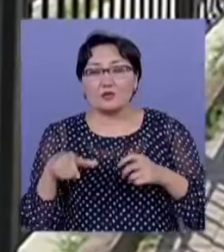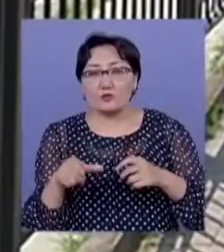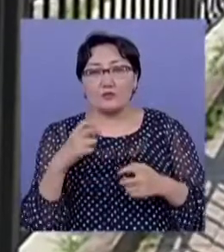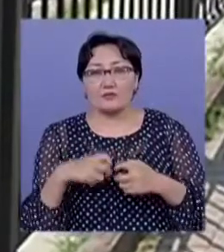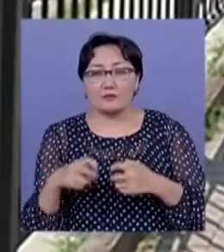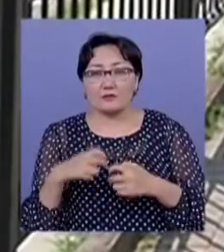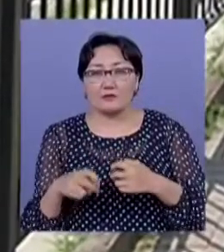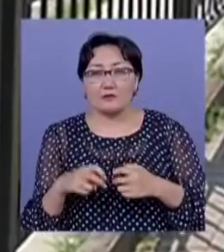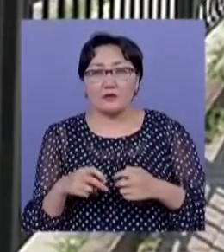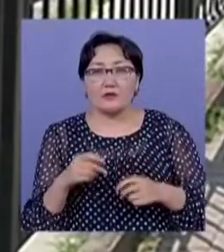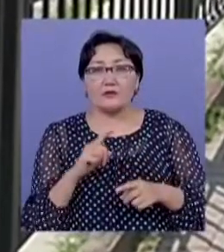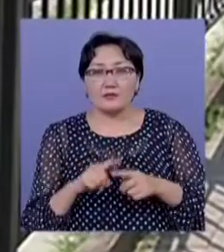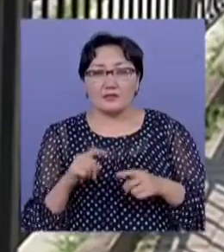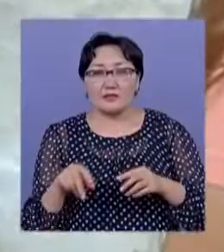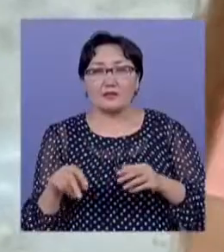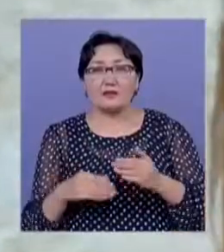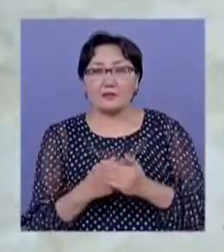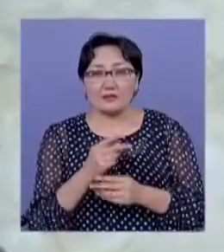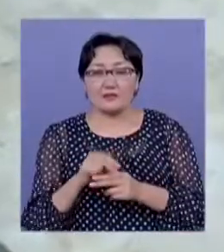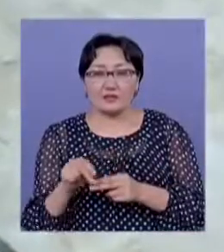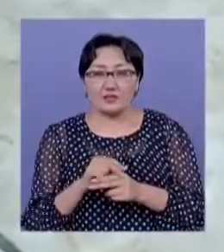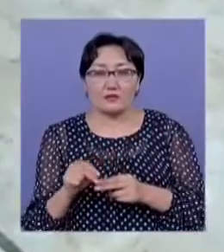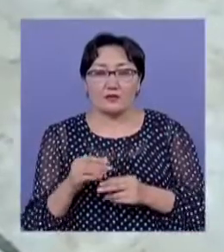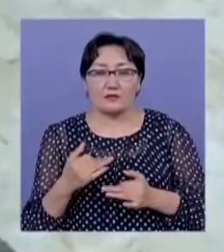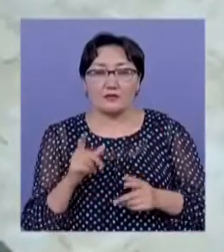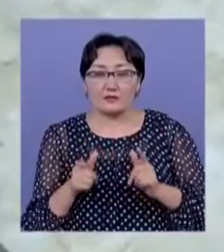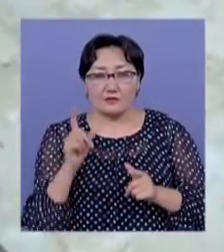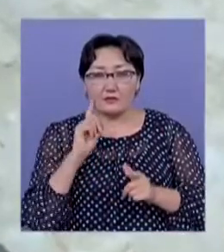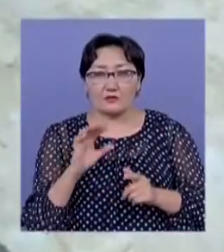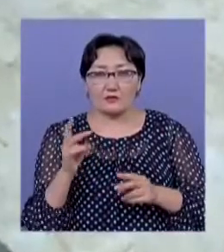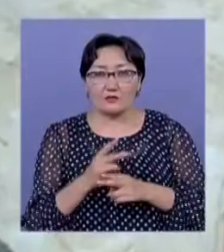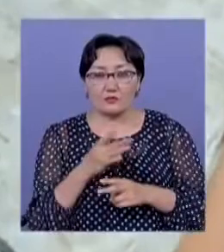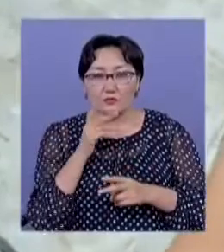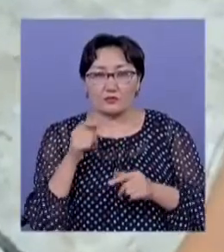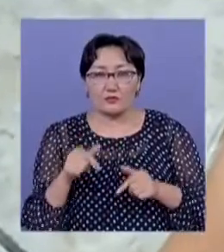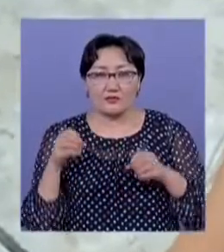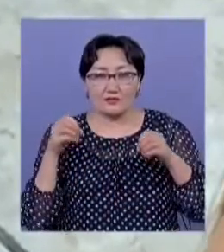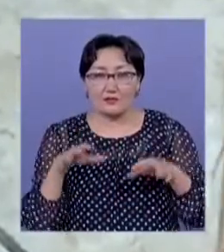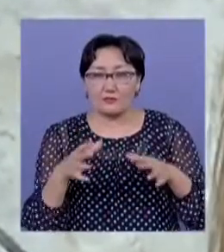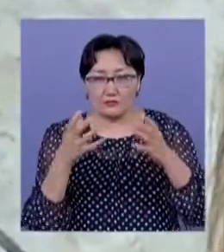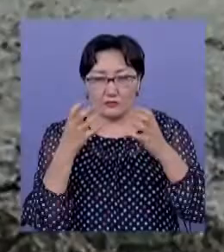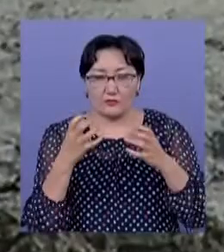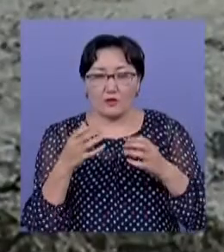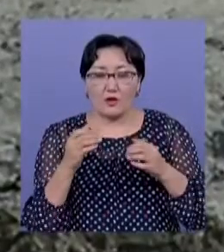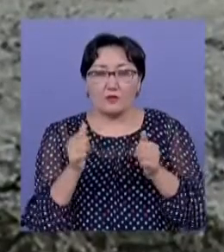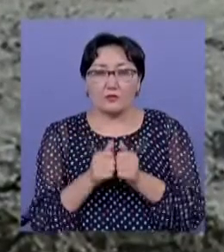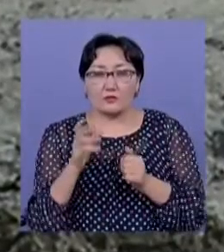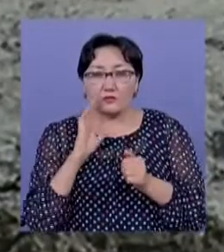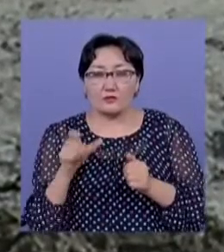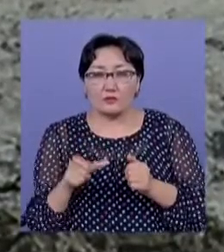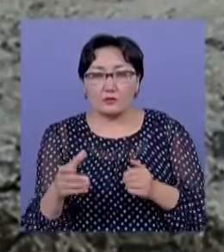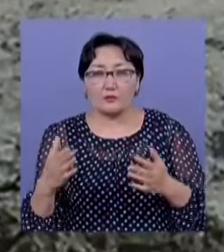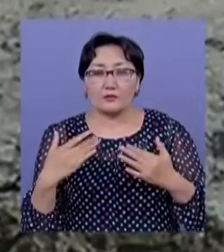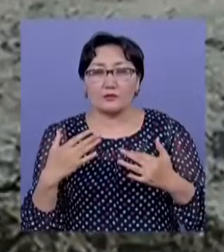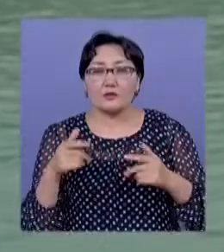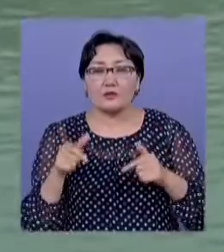тудырады. Тезірек қалпына келтірсе екен дейміз. Действительно неудобно. Түнгі уақытта мына жерге жақсы жарық түспейді, өзеннің қасында жүріп салқындағын келеді.